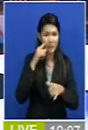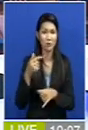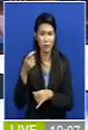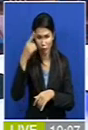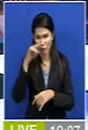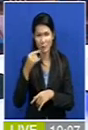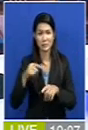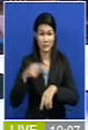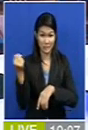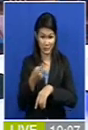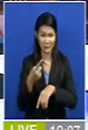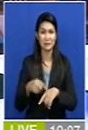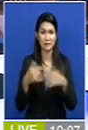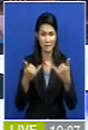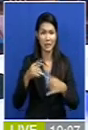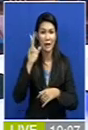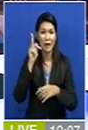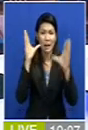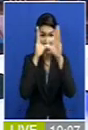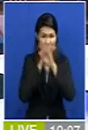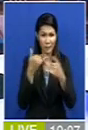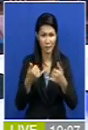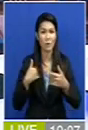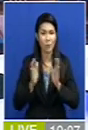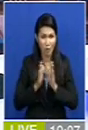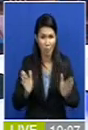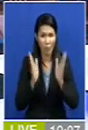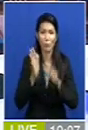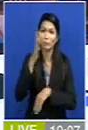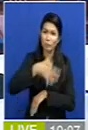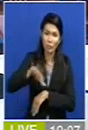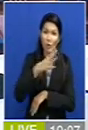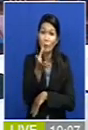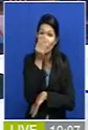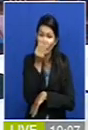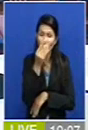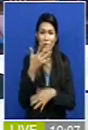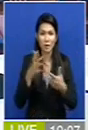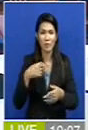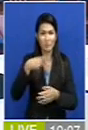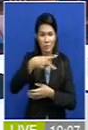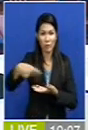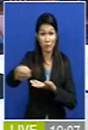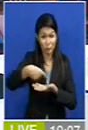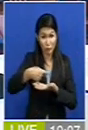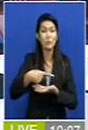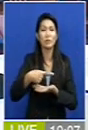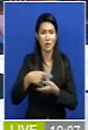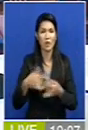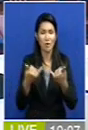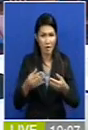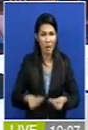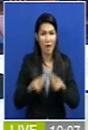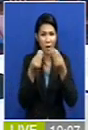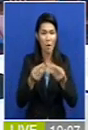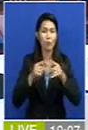21:00ค่ะ ครับทั้งหมดนี้คือพิกัดข่าวค่ำวันนี้ครับขอบพระคุณคุณผู้ชมทุกท่านที่ติดตามชมรวมถึงส่งข้อความเข้ามาพูดคุยนะครับขอ